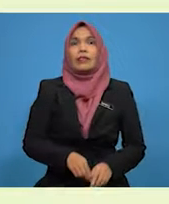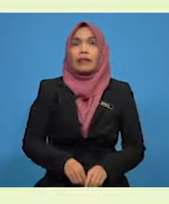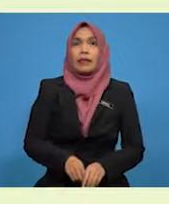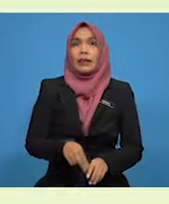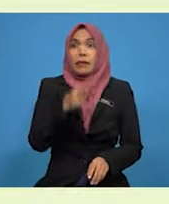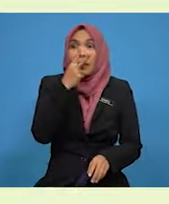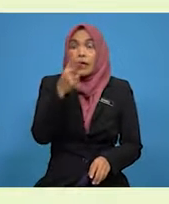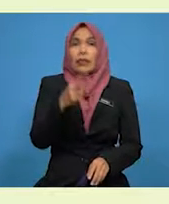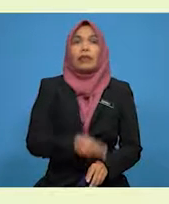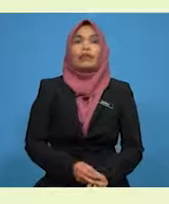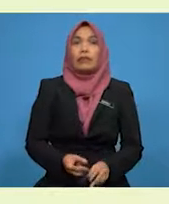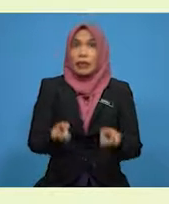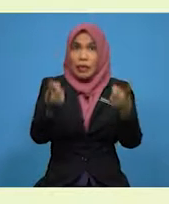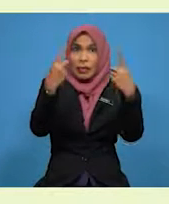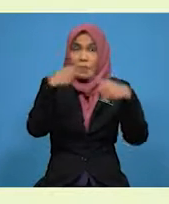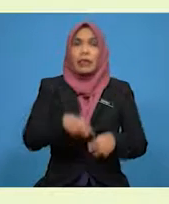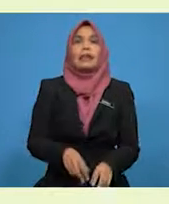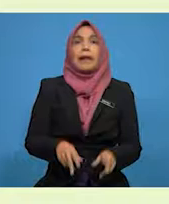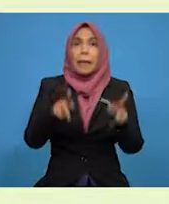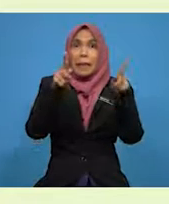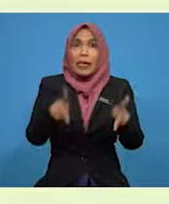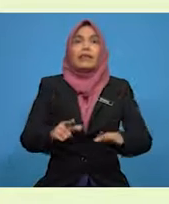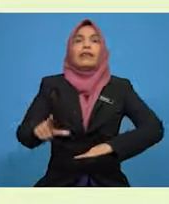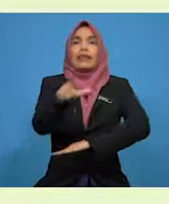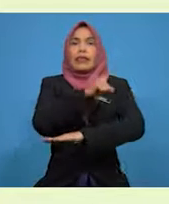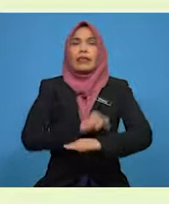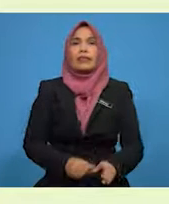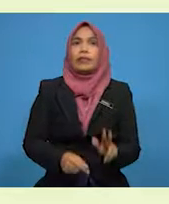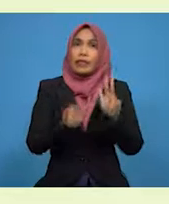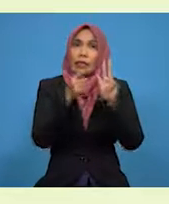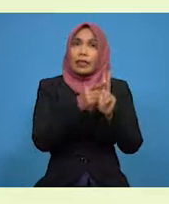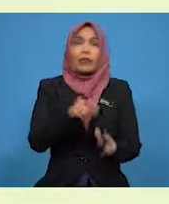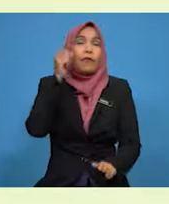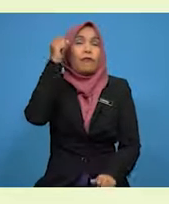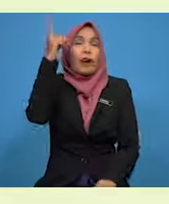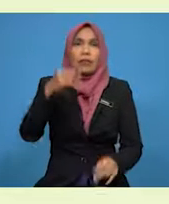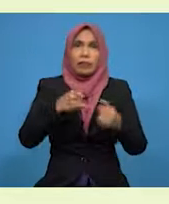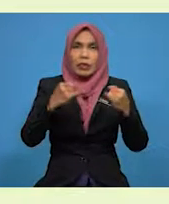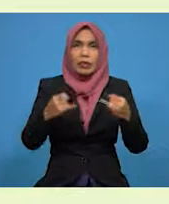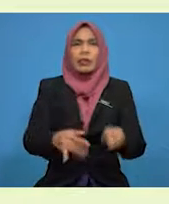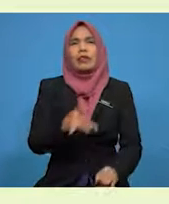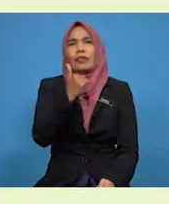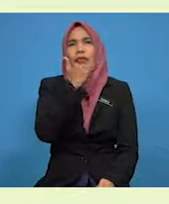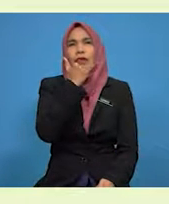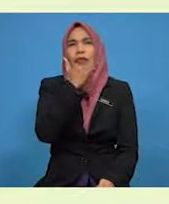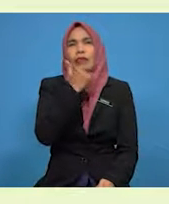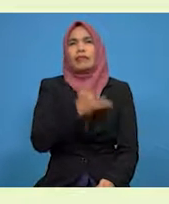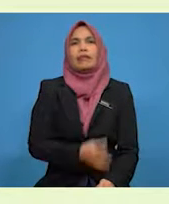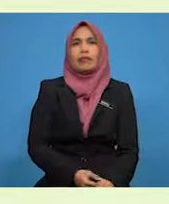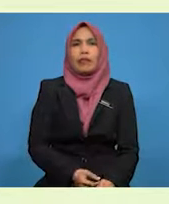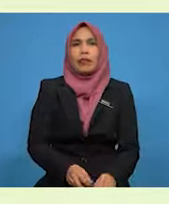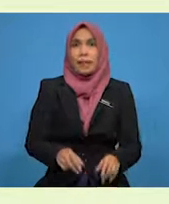kehadiran pekerja ladang. Yang ketiga, pelajar perlu memahami jenis-jenis salah laku